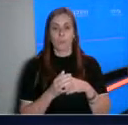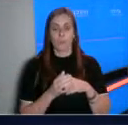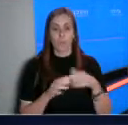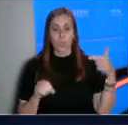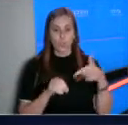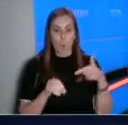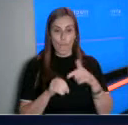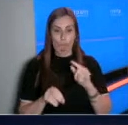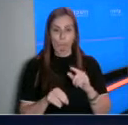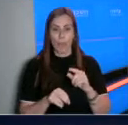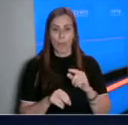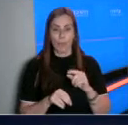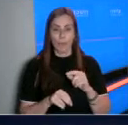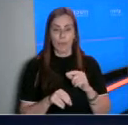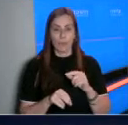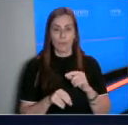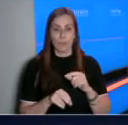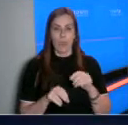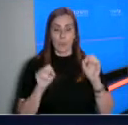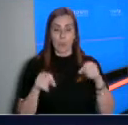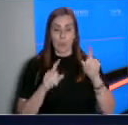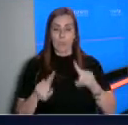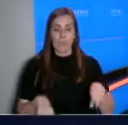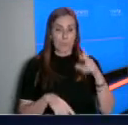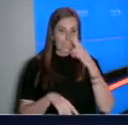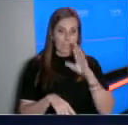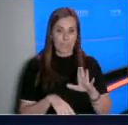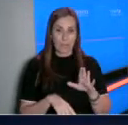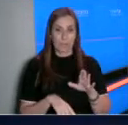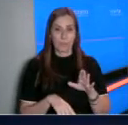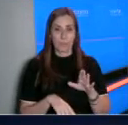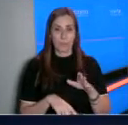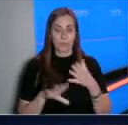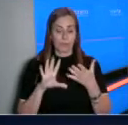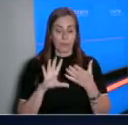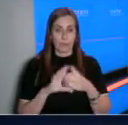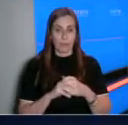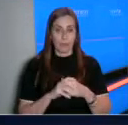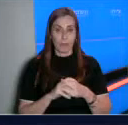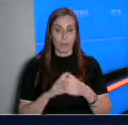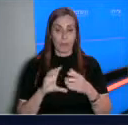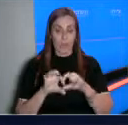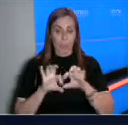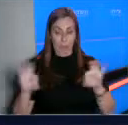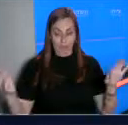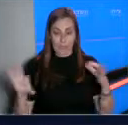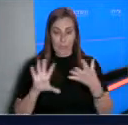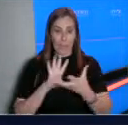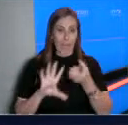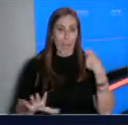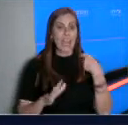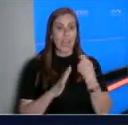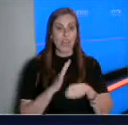יצחק תשובה בעצם ומונופול הגז מנסים לקחת את אותו צינור ובעצם לרכוש